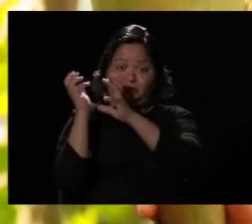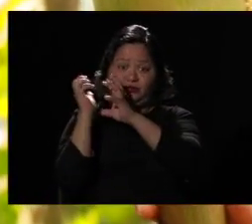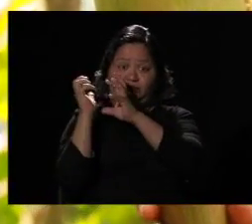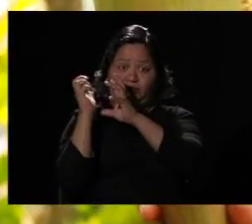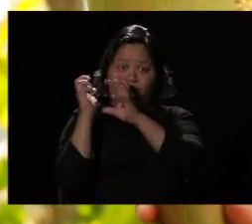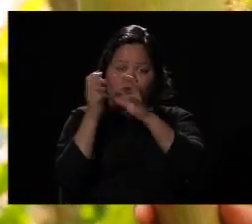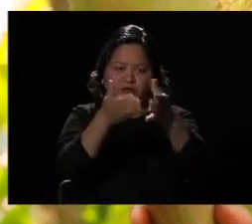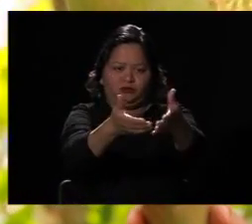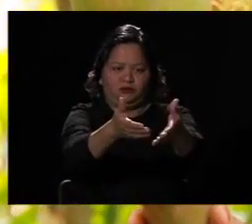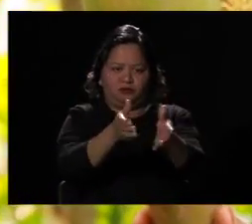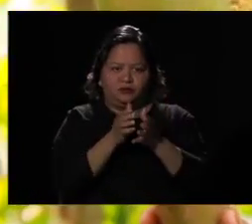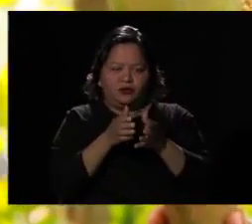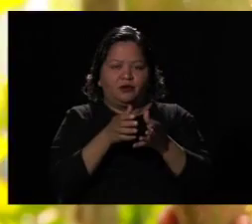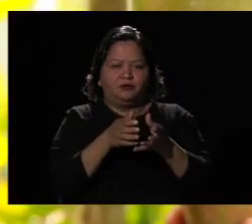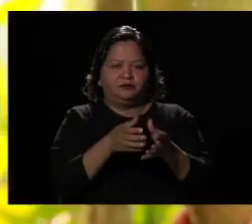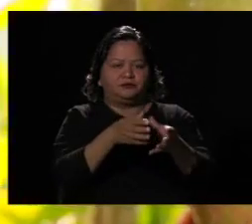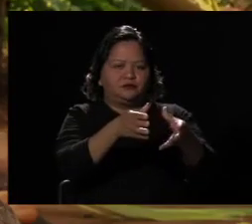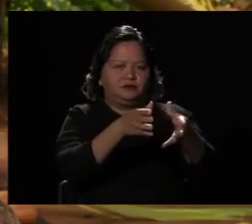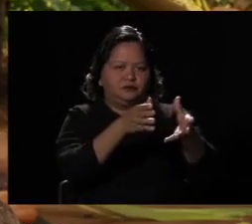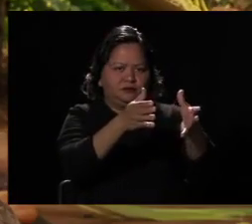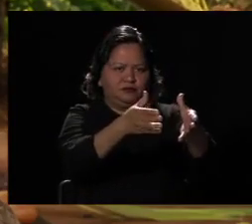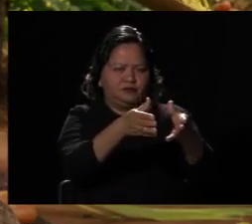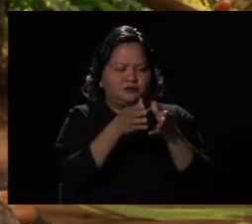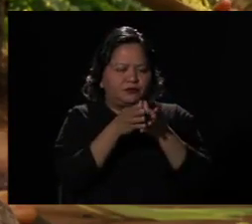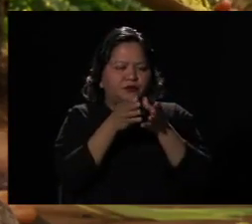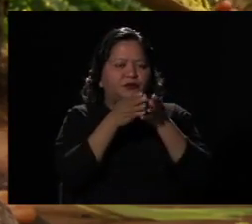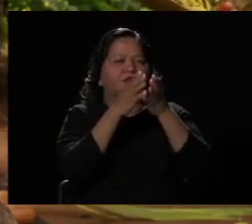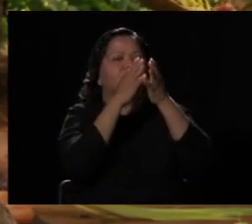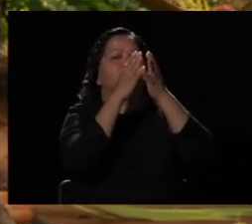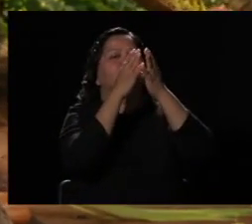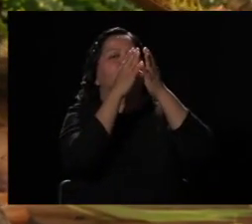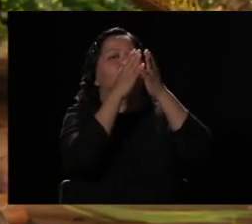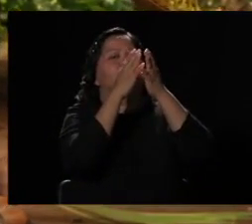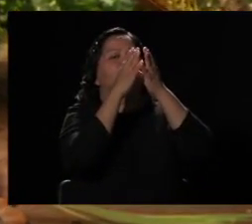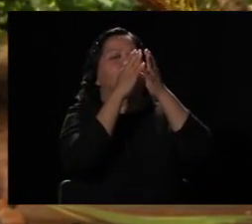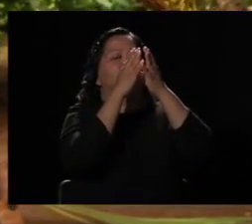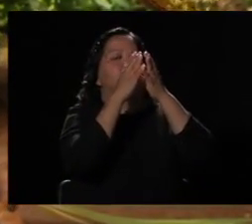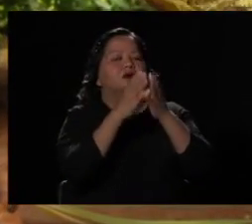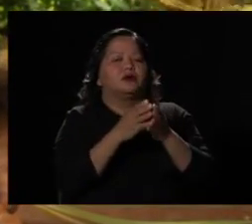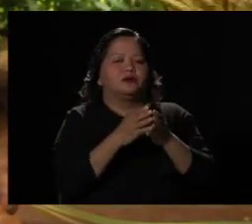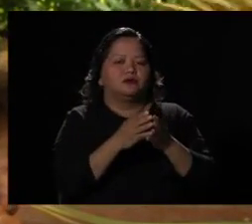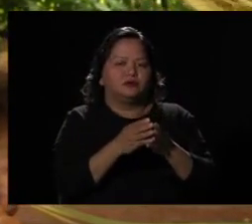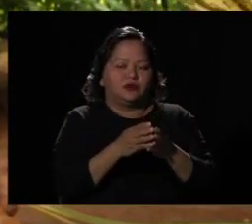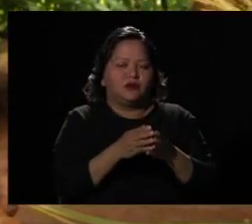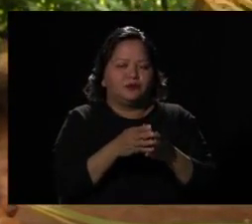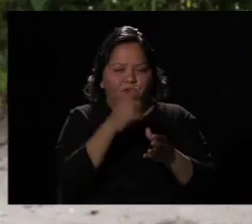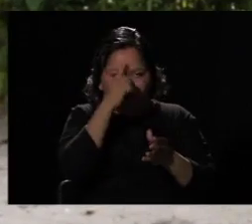Majujuma i baina ginin i fetfut nizok gi i ginimin amot lokwe.